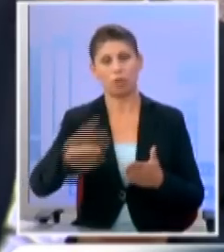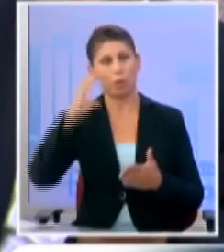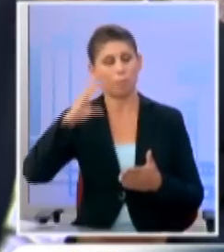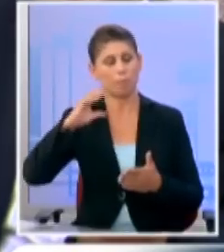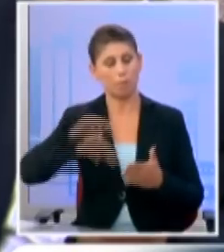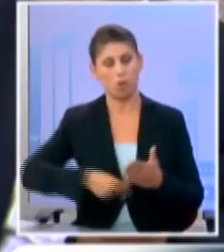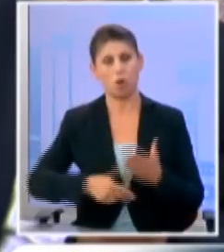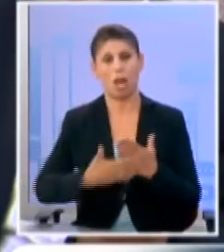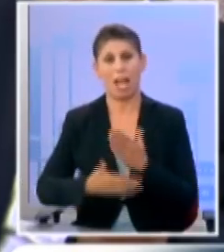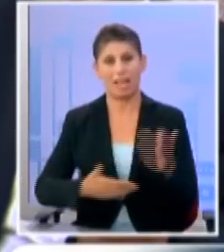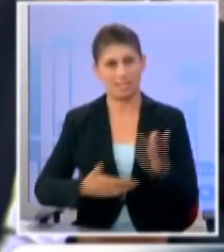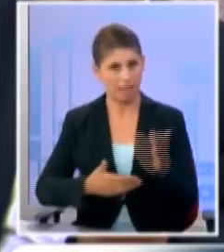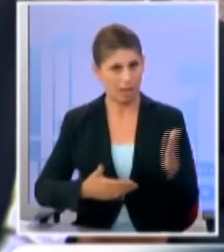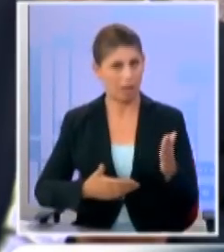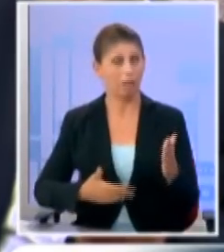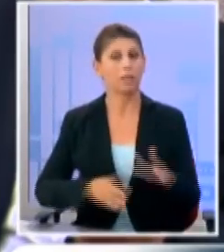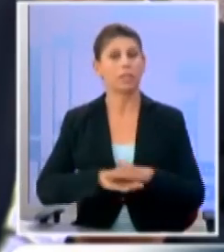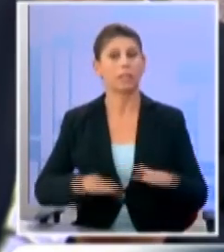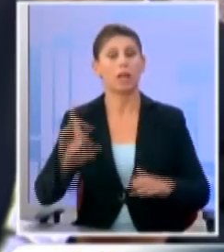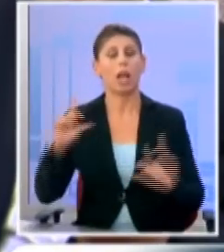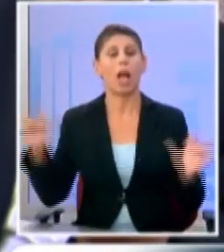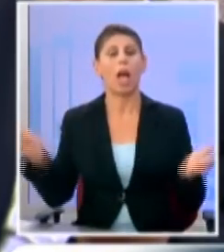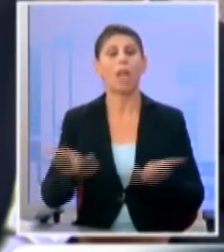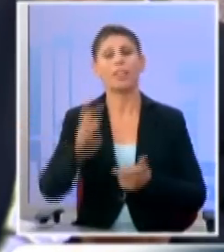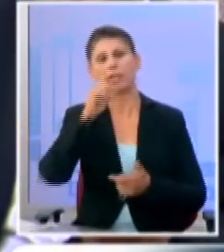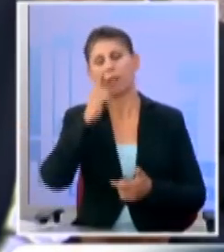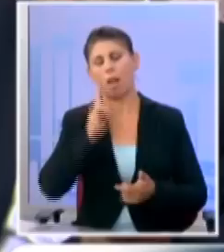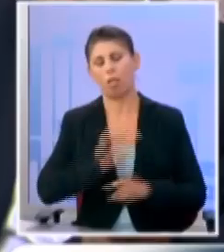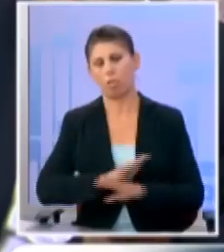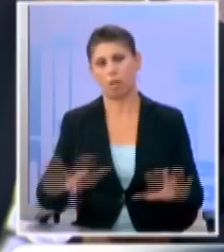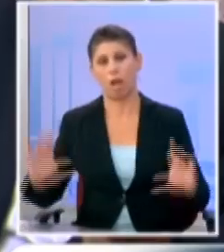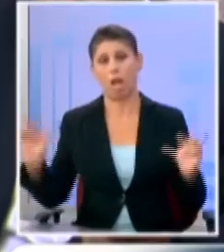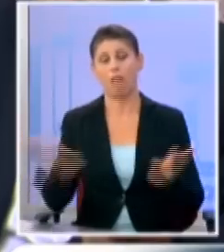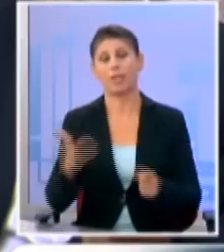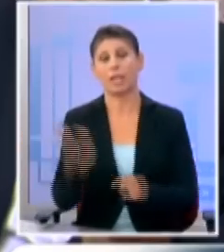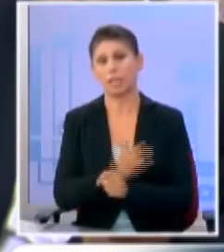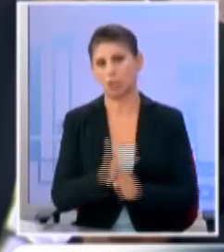αριστεράς, την ολοκλήρωση μιας εθνικής τραγωδίας, μιας εθνικής καταστροφής.